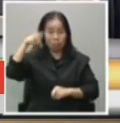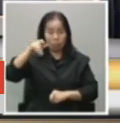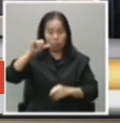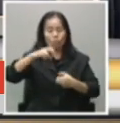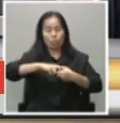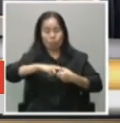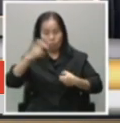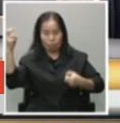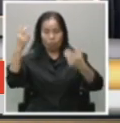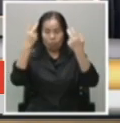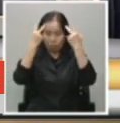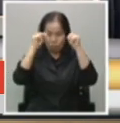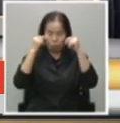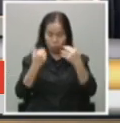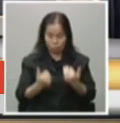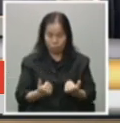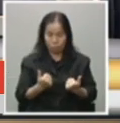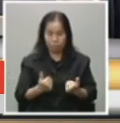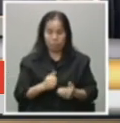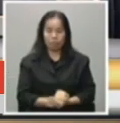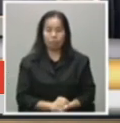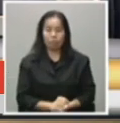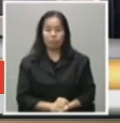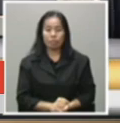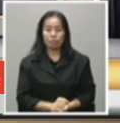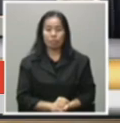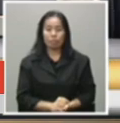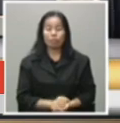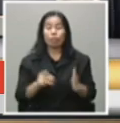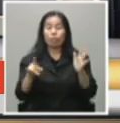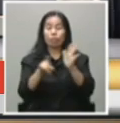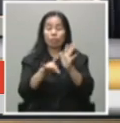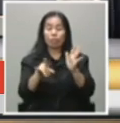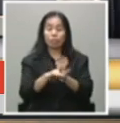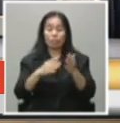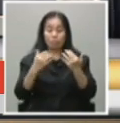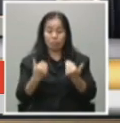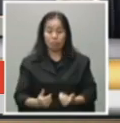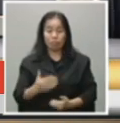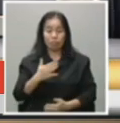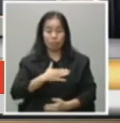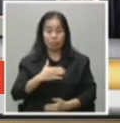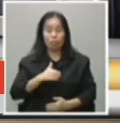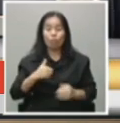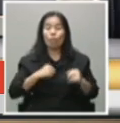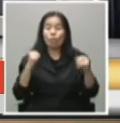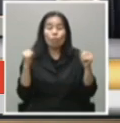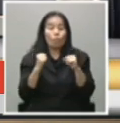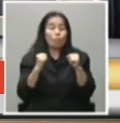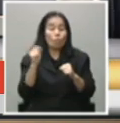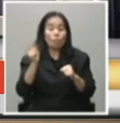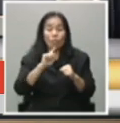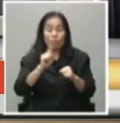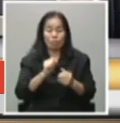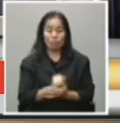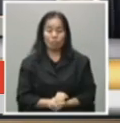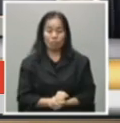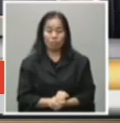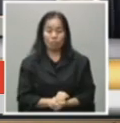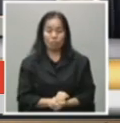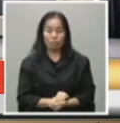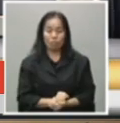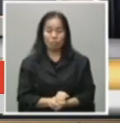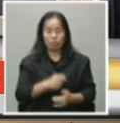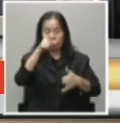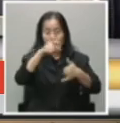กรัฐมนตรีของไทยตั้งแต่บัดนี้และสุดท้ายนี้นะคะดิฉันเองกลัวว่าอาการหรือพฤติ